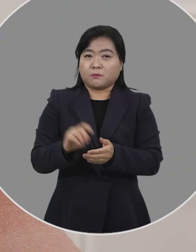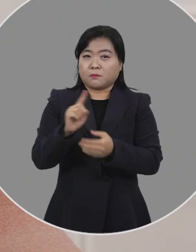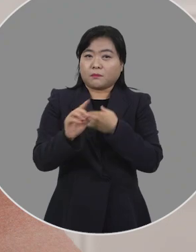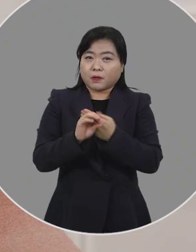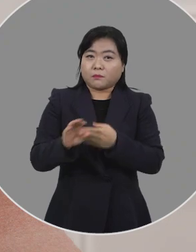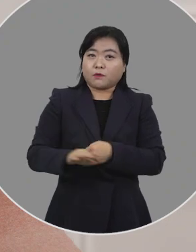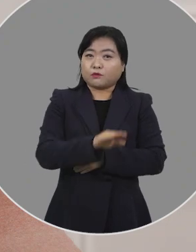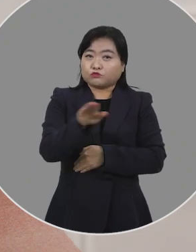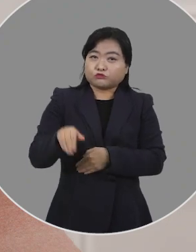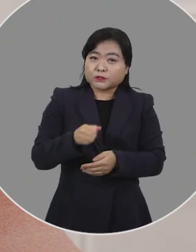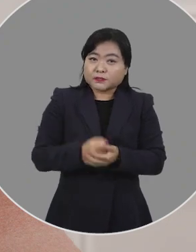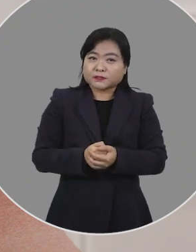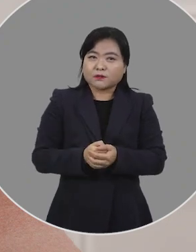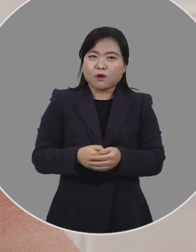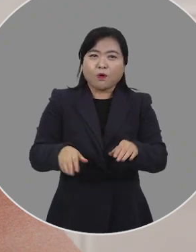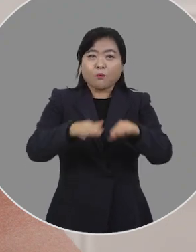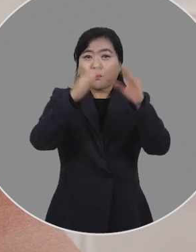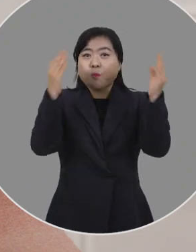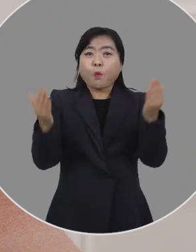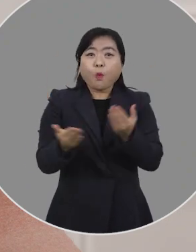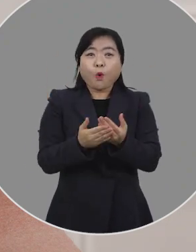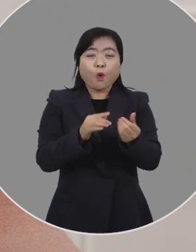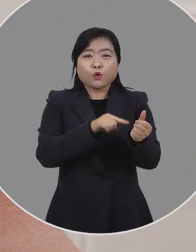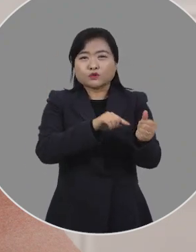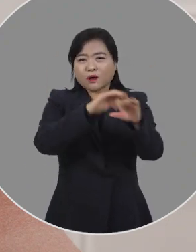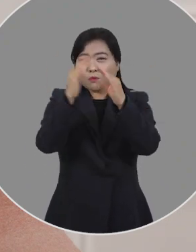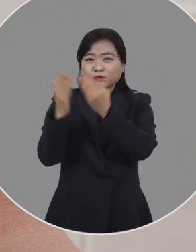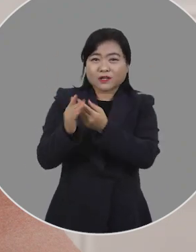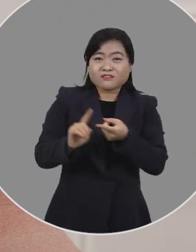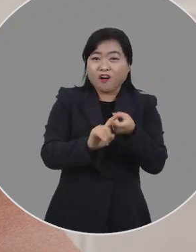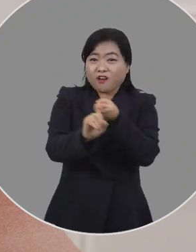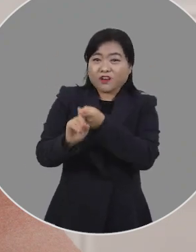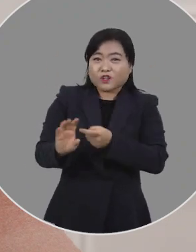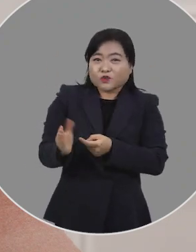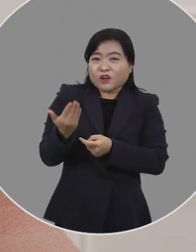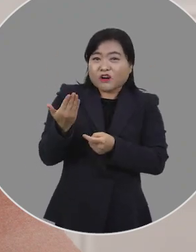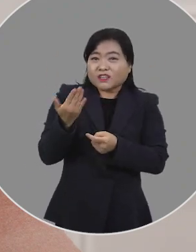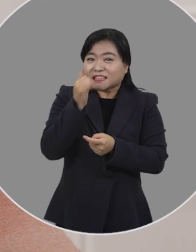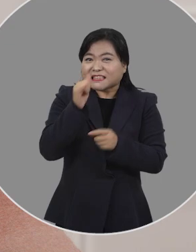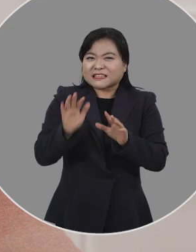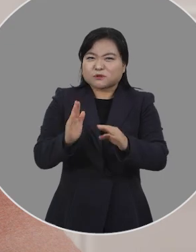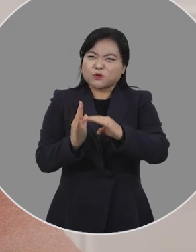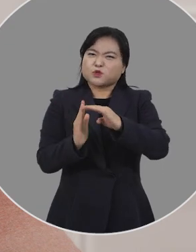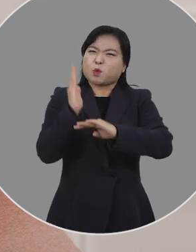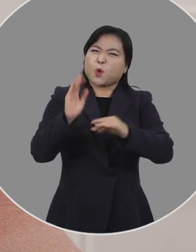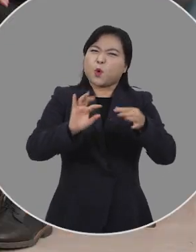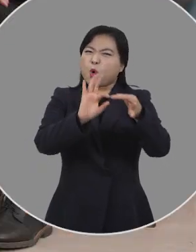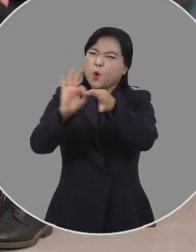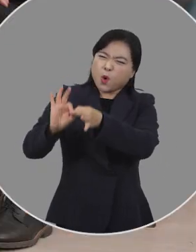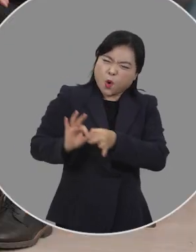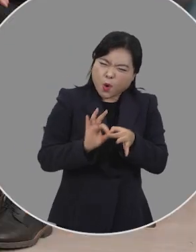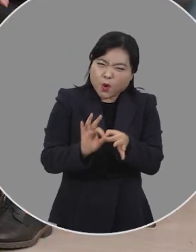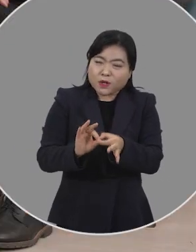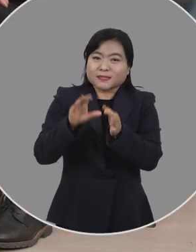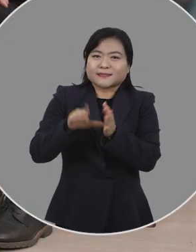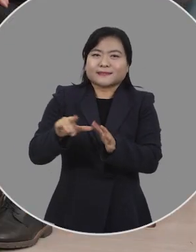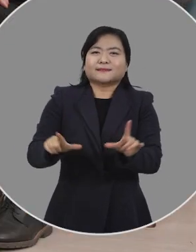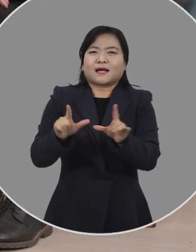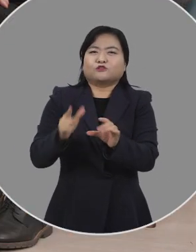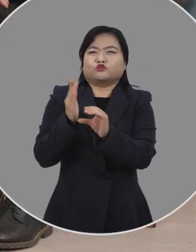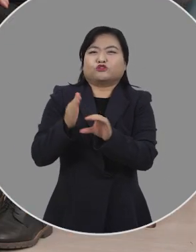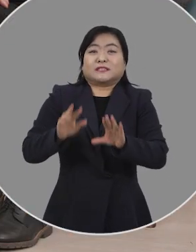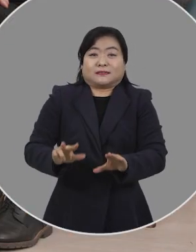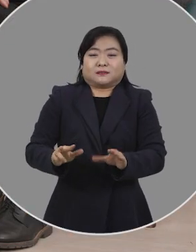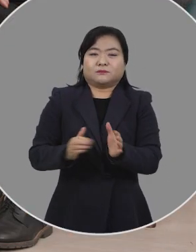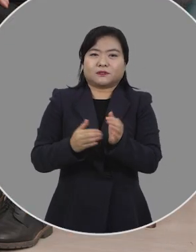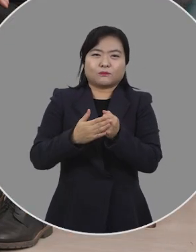지금 저희들은 모두가 모두에게 연결이 돼 있는 소위 말하는 초연결 시대를 살고 있다 보니까 이제 우리가 가지고 있는